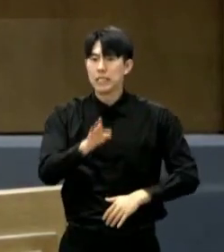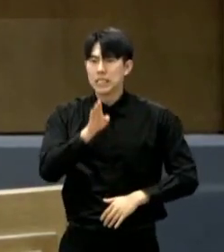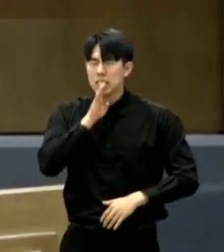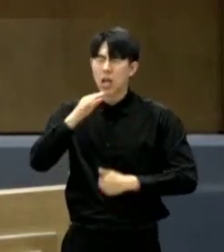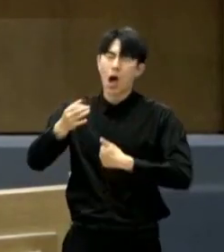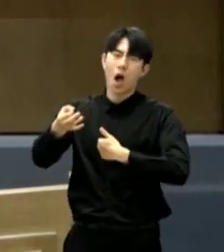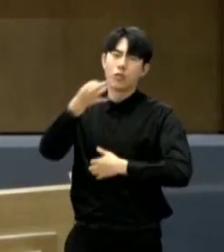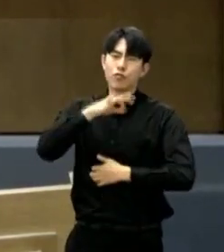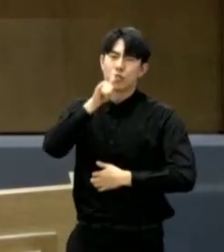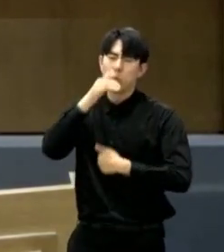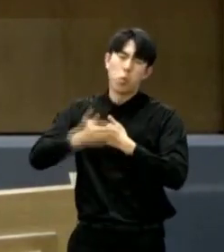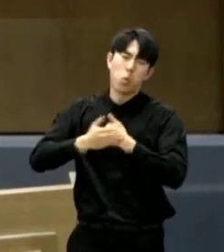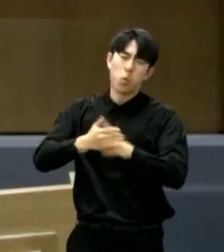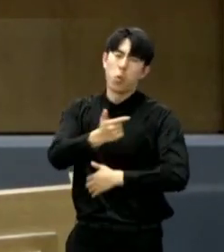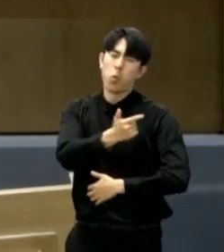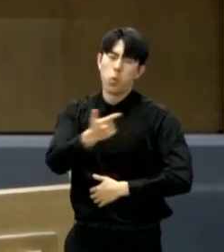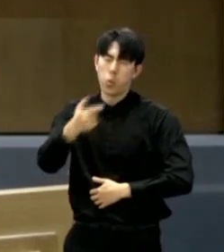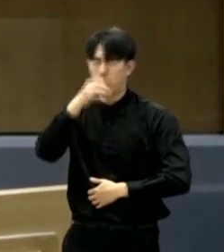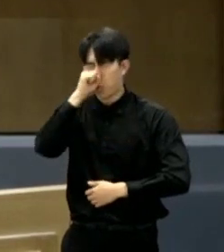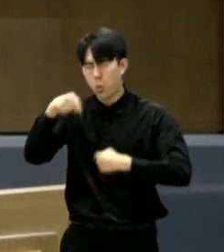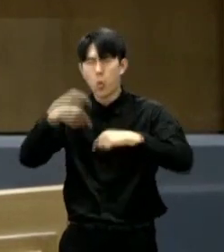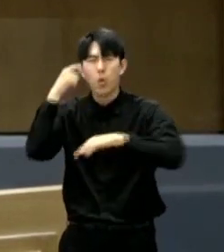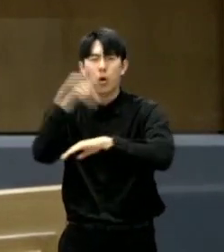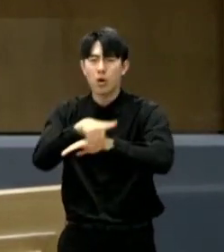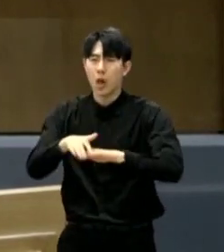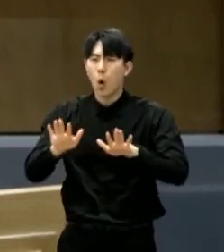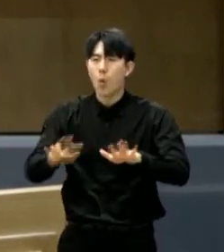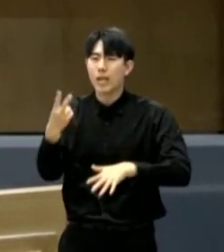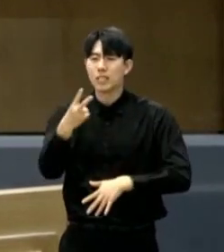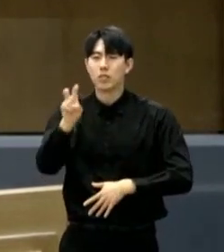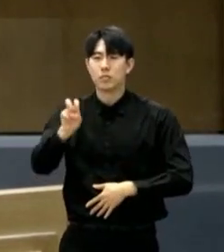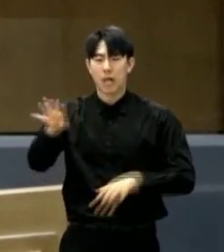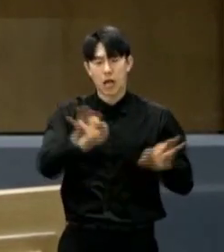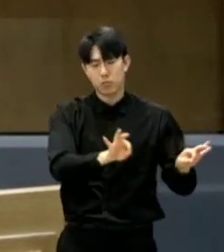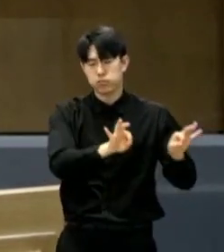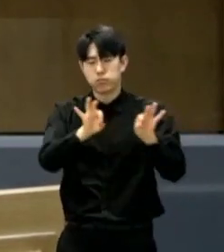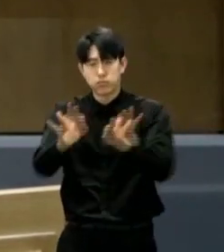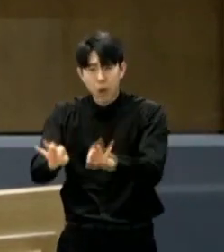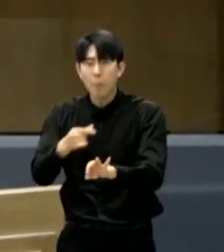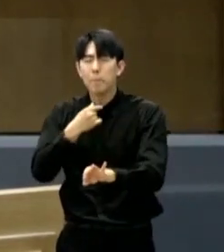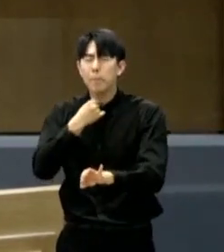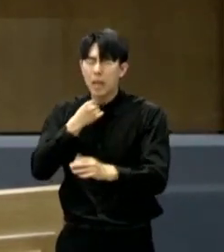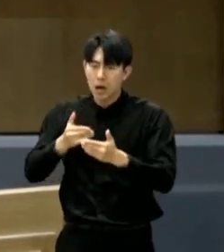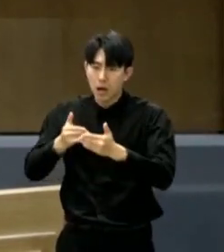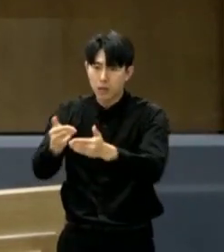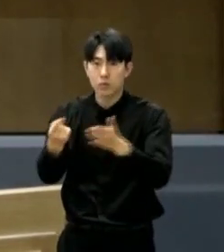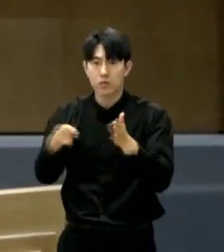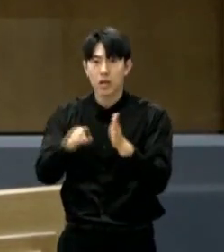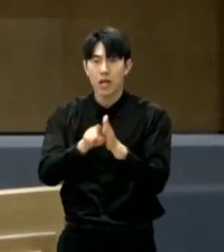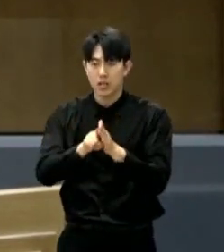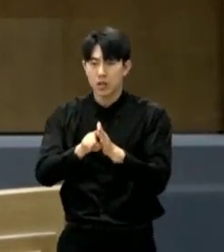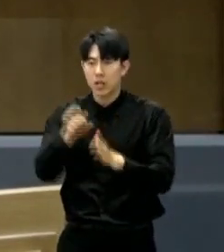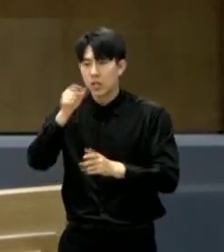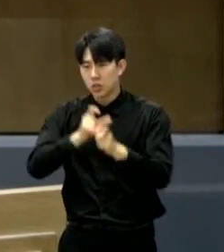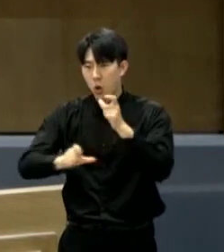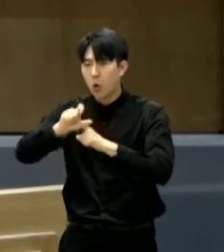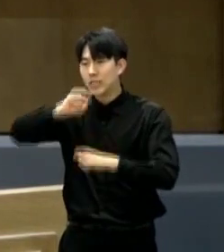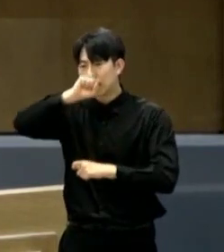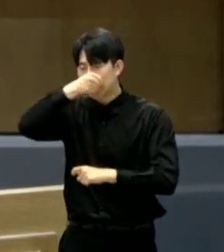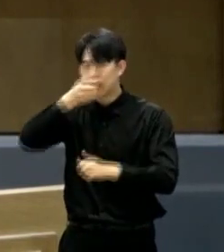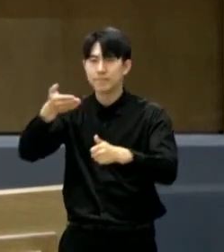줄 수 있는 좋은 정책이므로 올해도 지원사업이 잘 추진될 수 있도록 추경에 담아주실